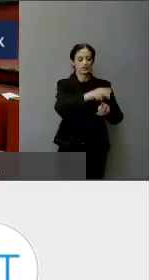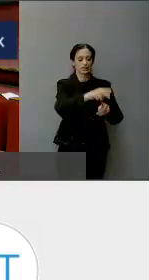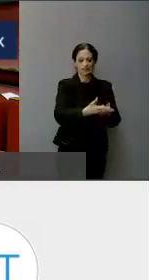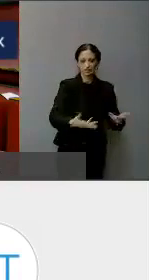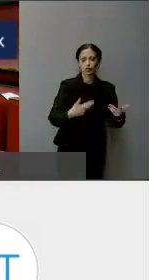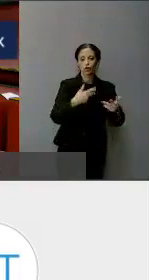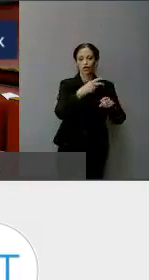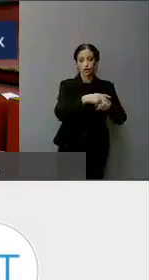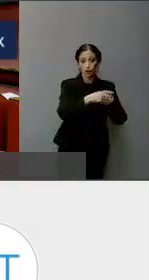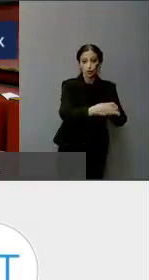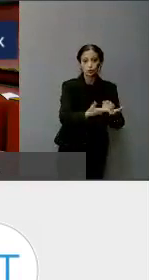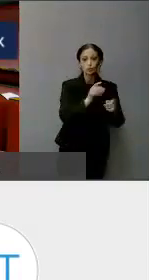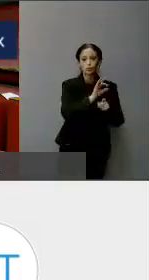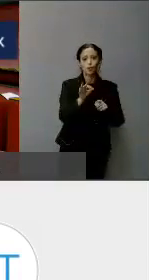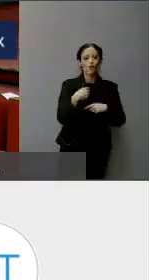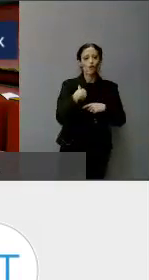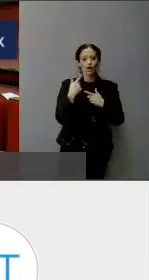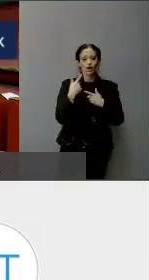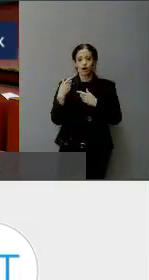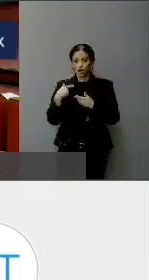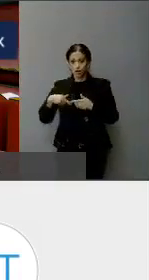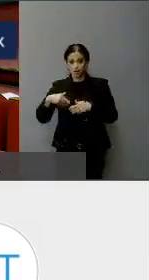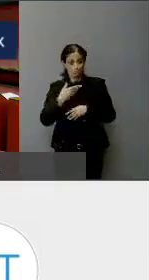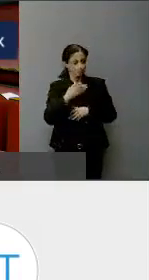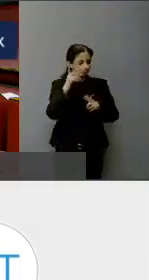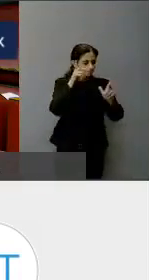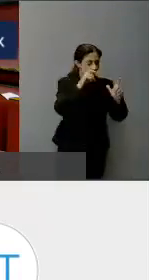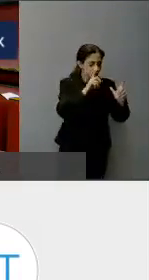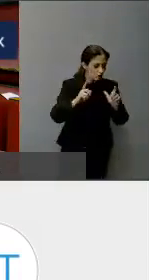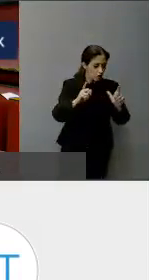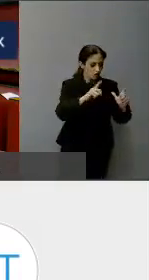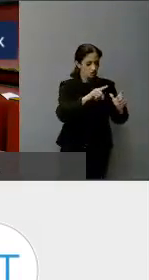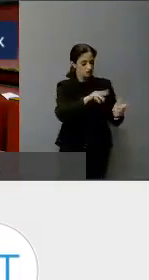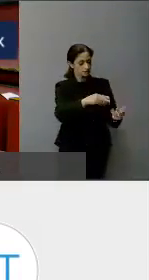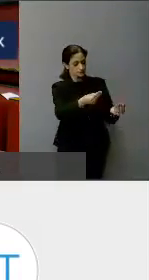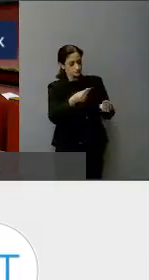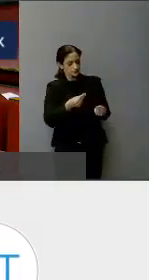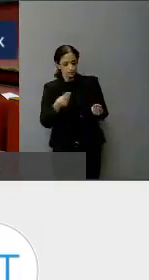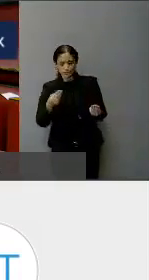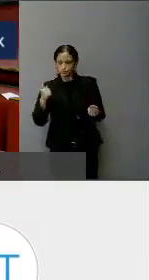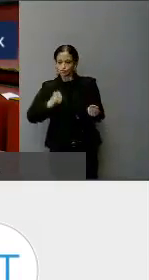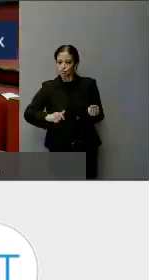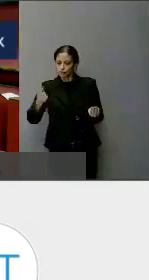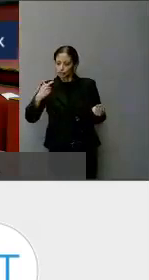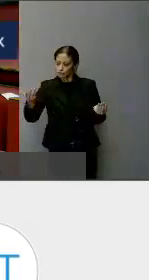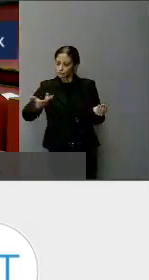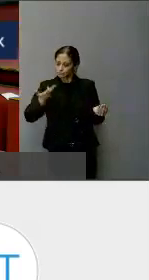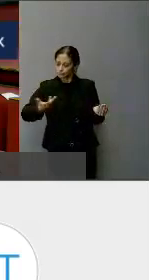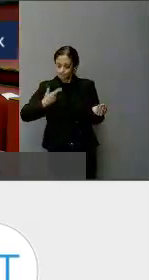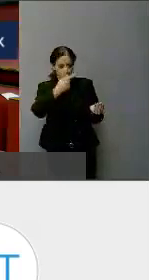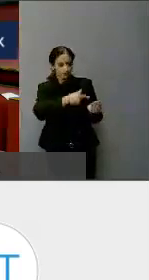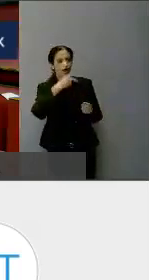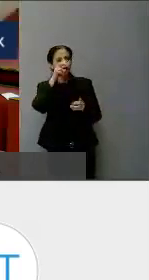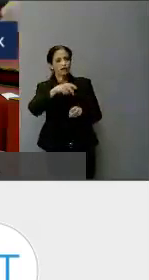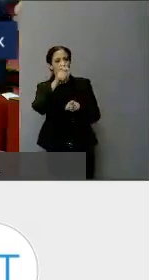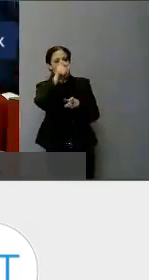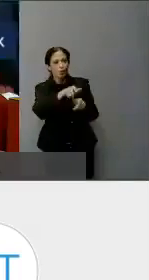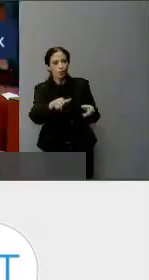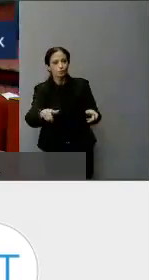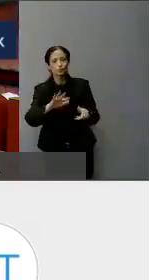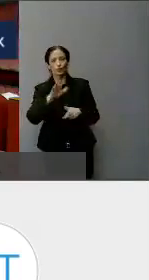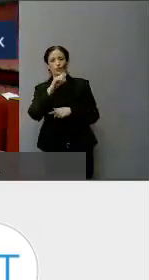invece che dalla fare delle foto e dire come potrei di valorizzare ascoltando i cittadini ascoltando gli agricoltori ascoltando gli antichi